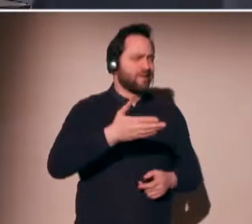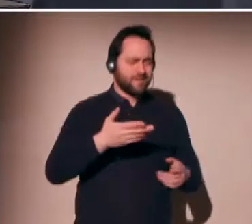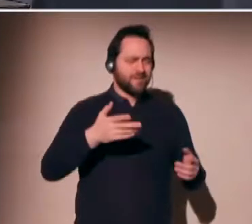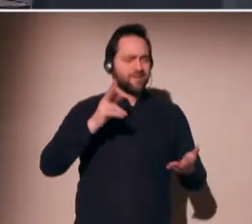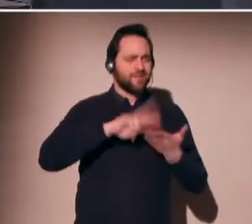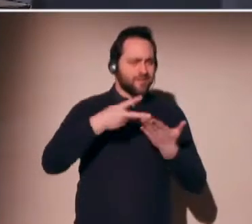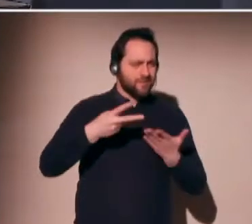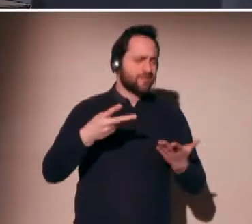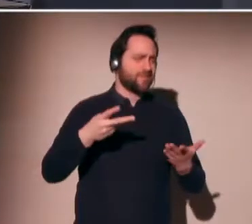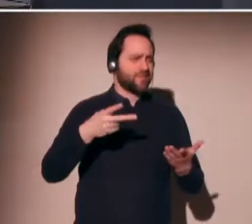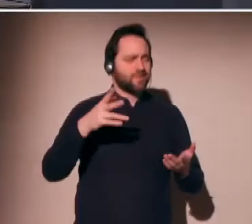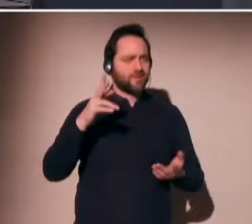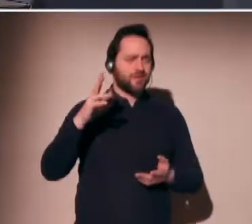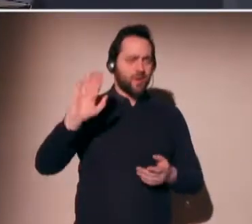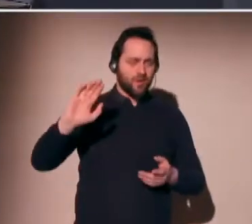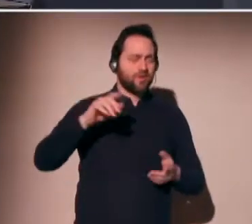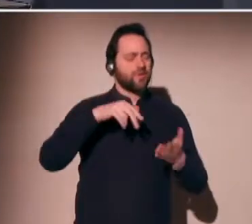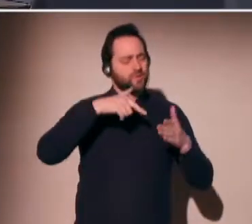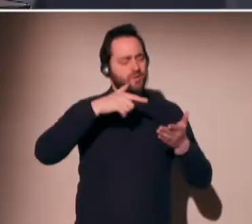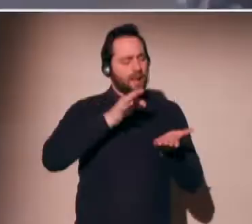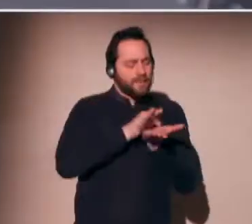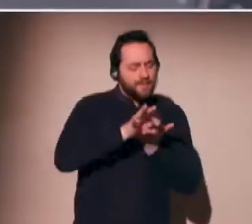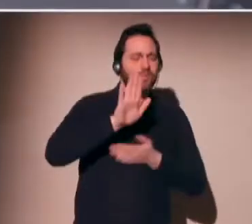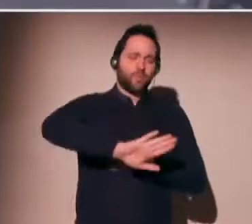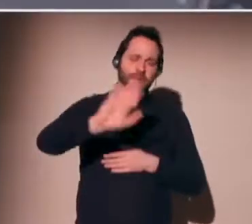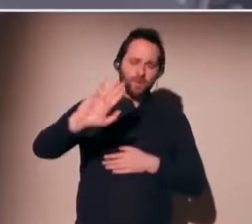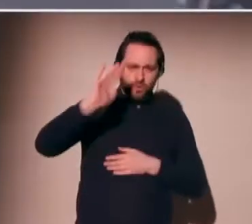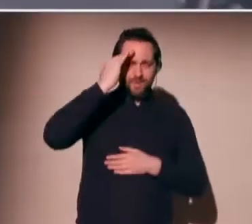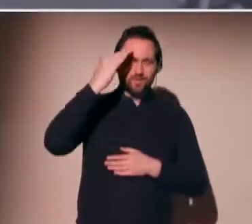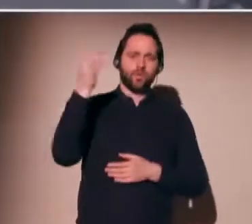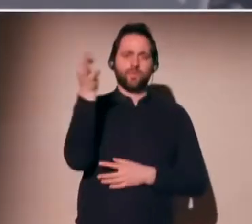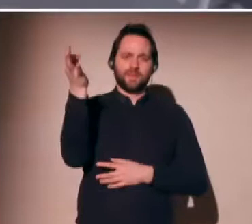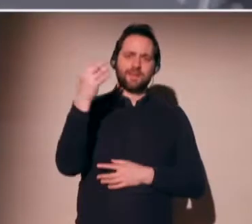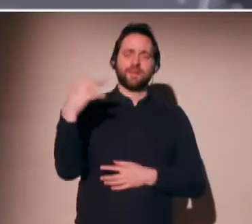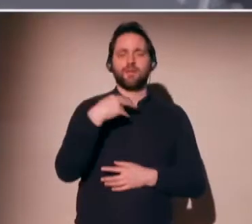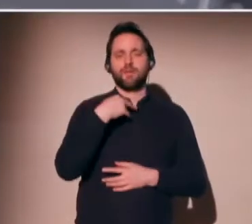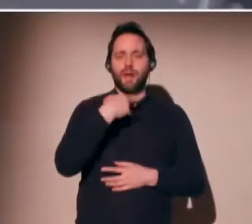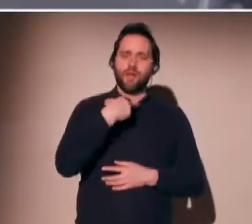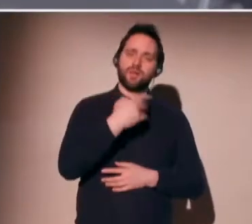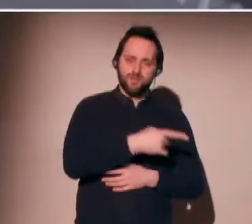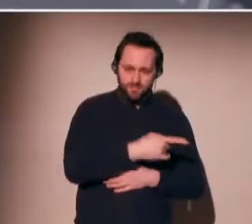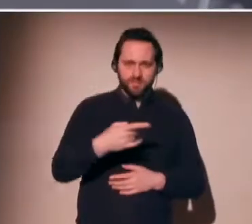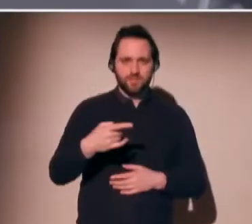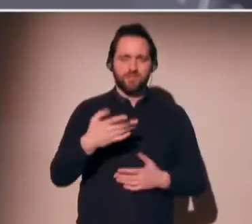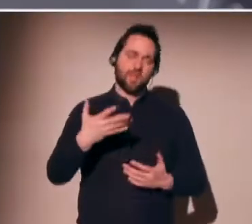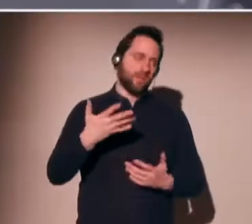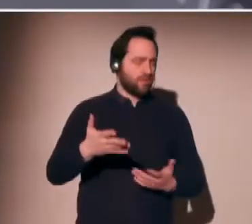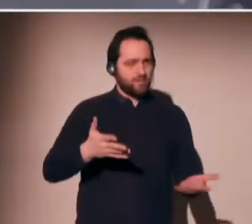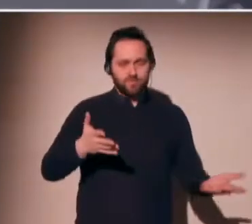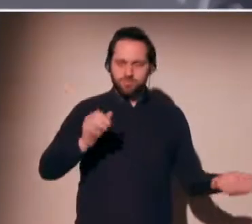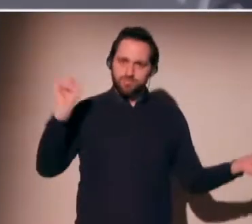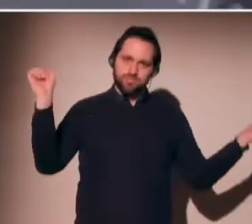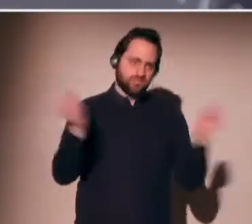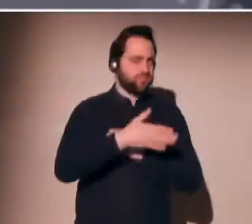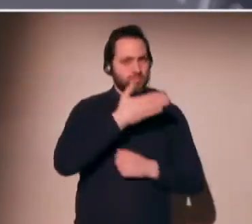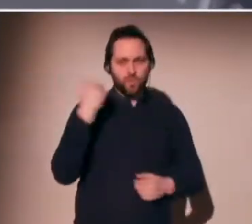des systèmes de reconnaissance de la parole extrêmement pointus. Et donc, une fois de plus, on a franchi ce palier. On est passé d'un outil de